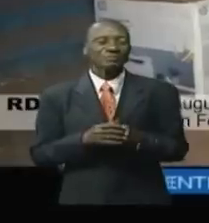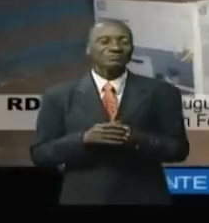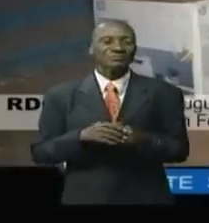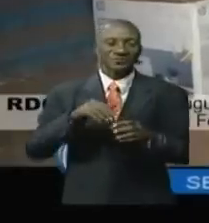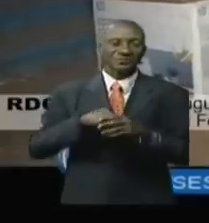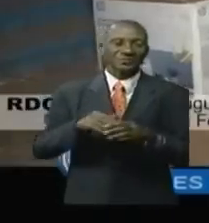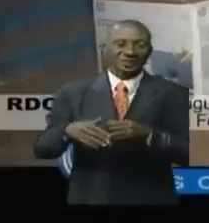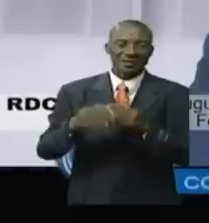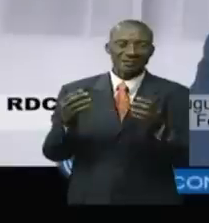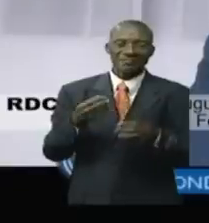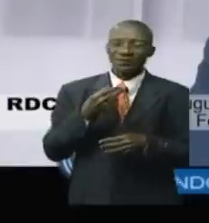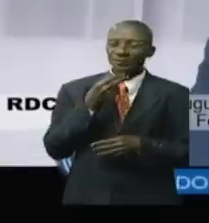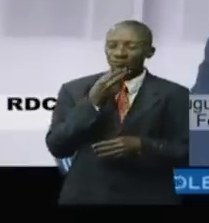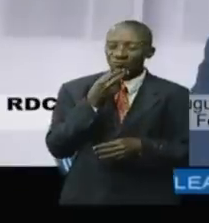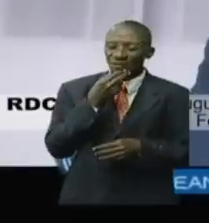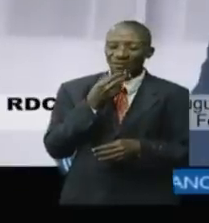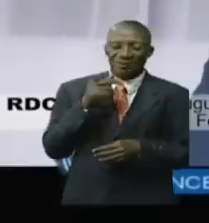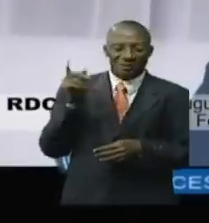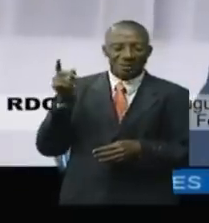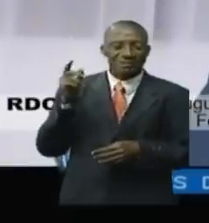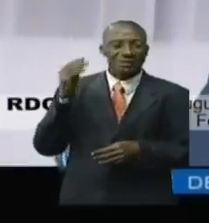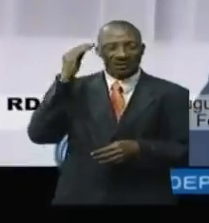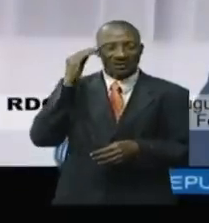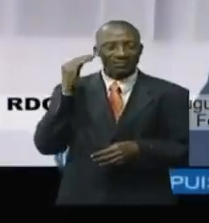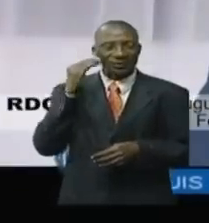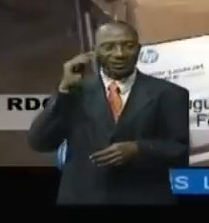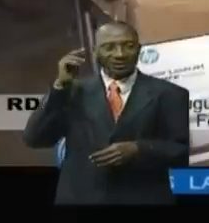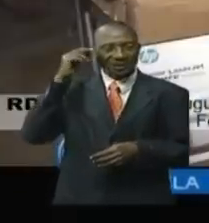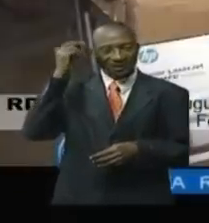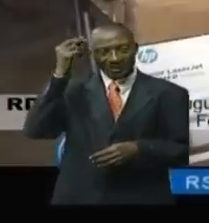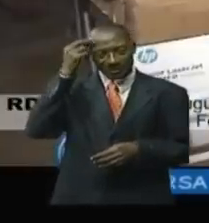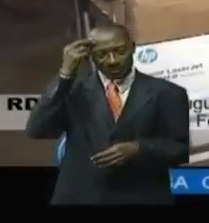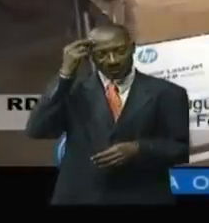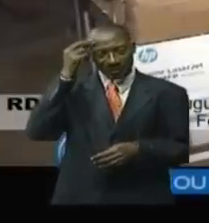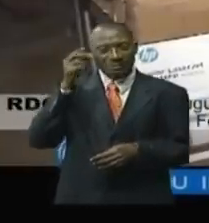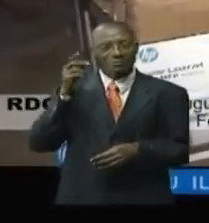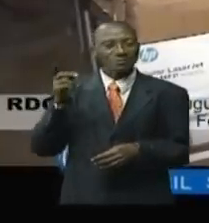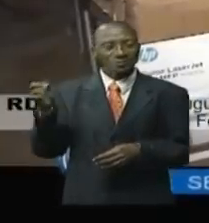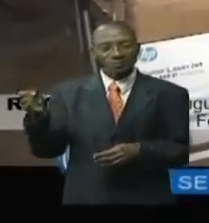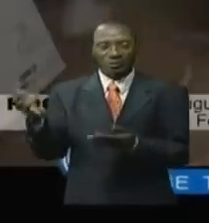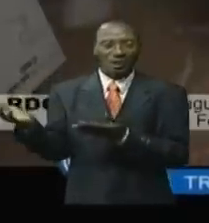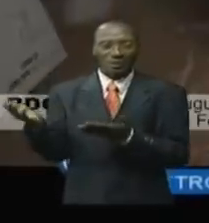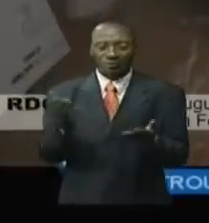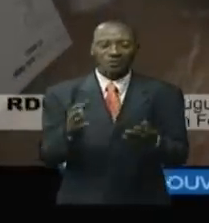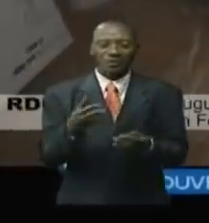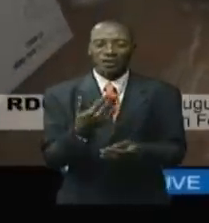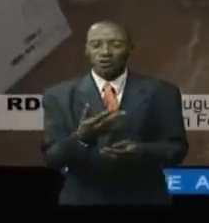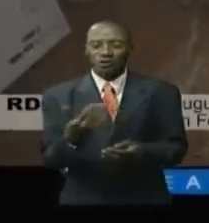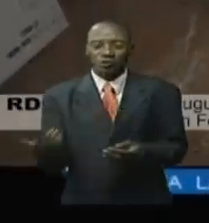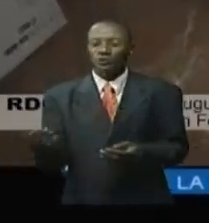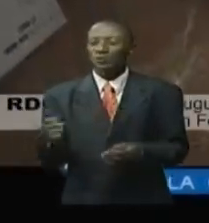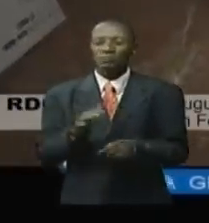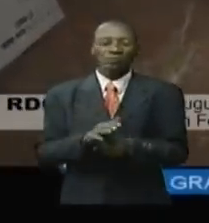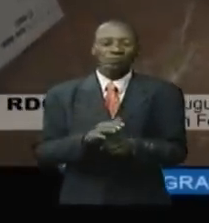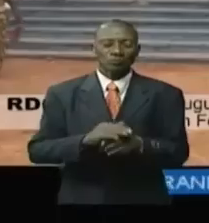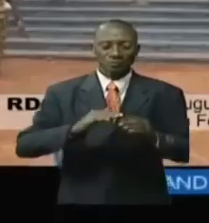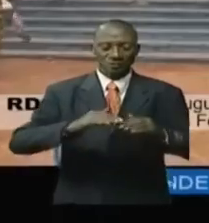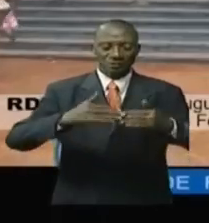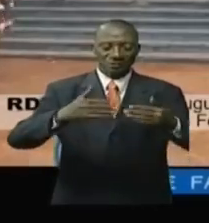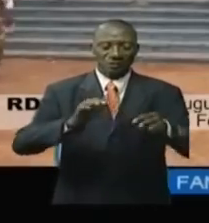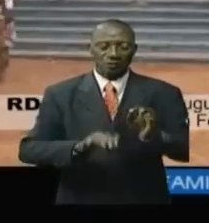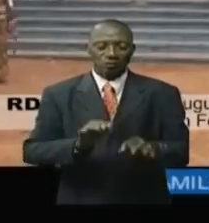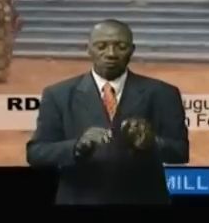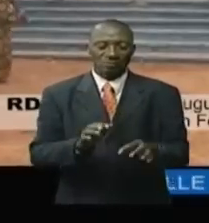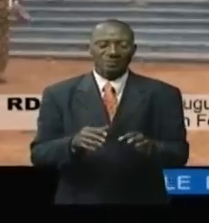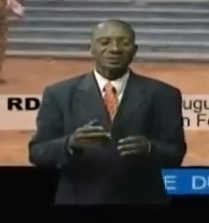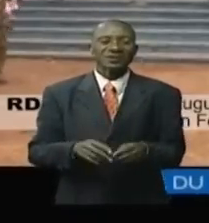le ministre des PTNTIC a procédé à la remise des équipements informatiques composés des ordinateurs, pimpants neufs, des